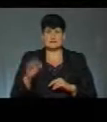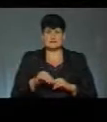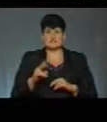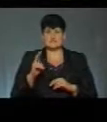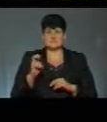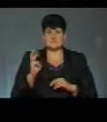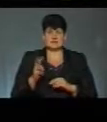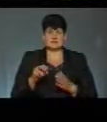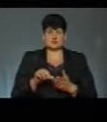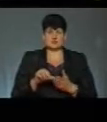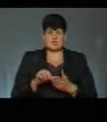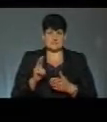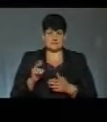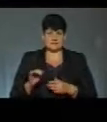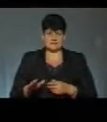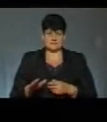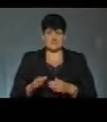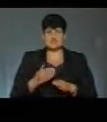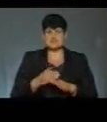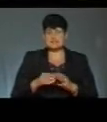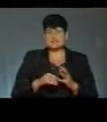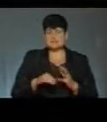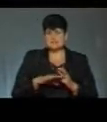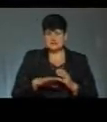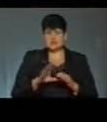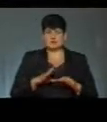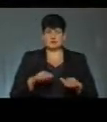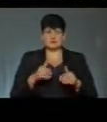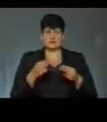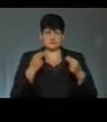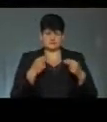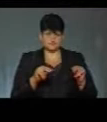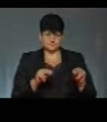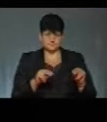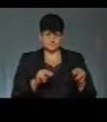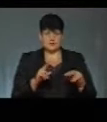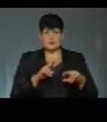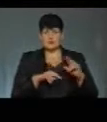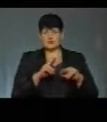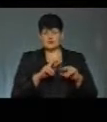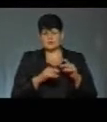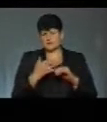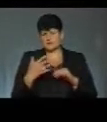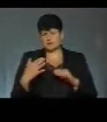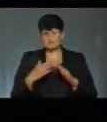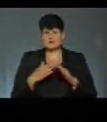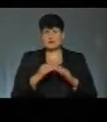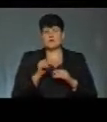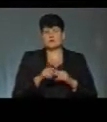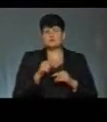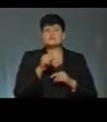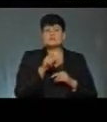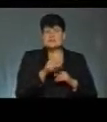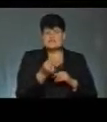є величезна територія. Частина земельної ділянки буде виставлена на аукціон під будівництво декількох будинків для того, щоб за ці